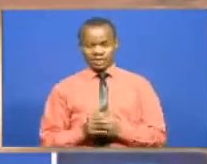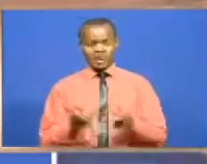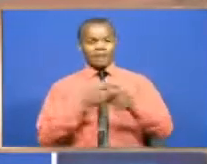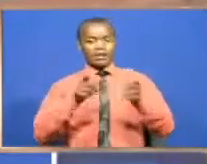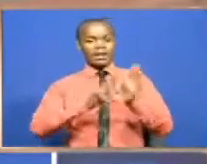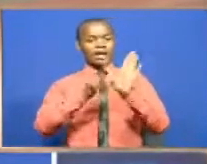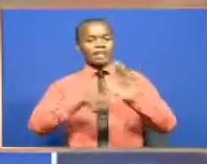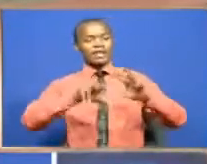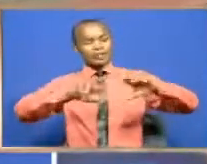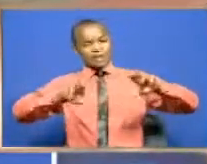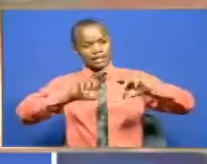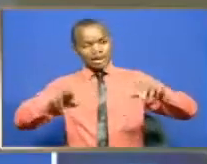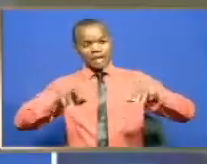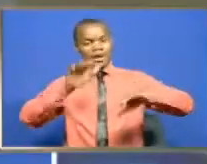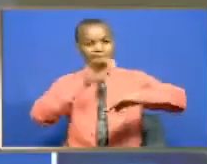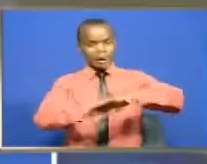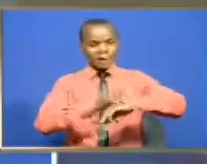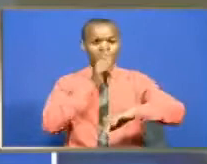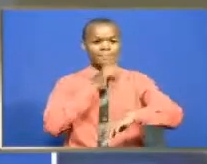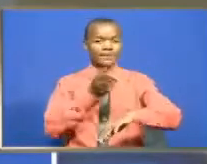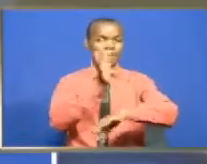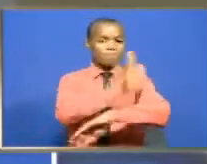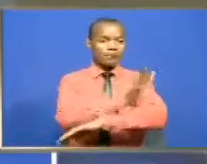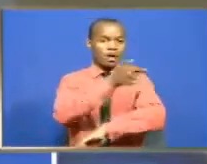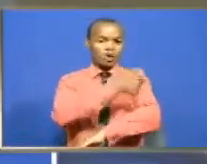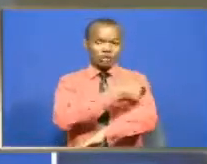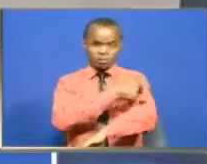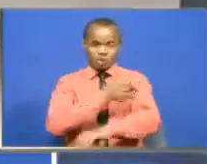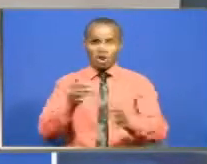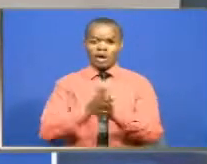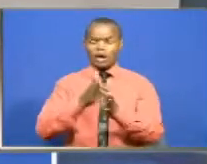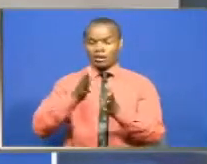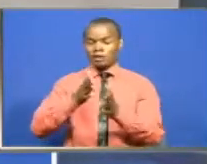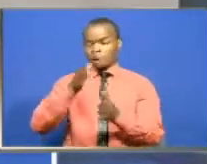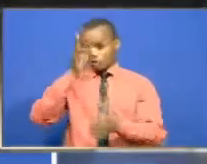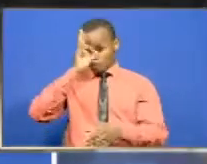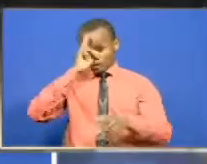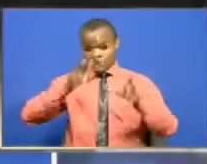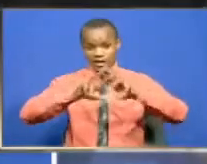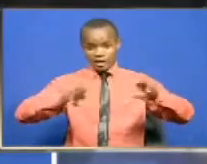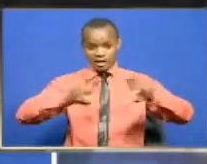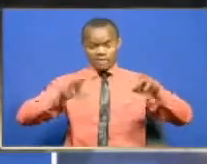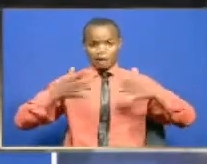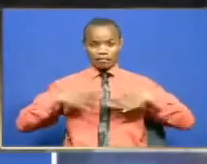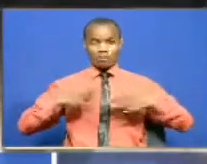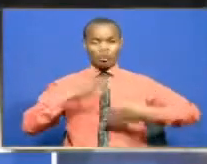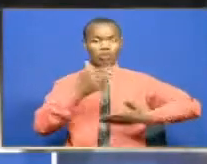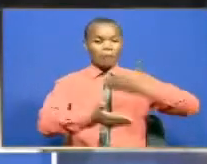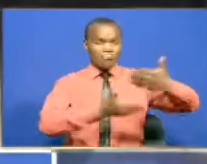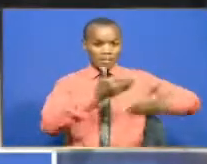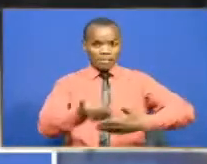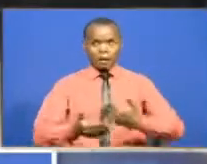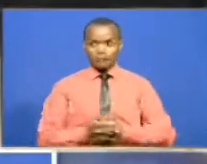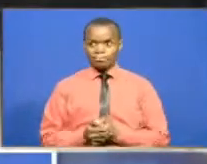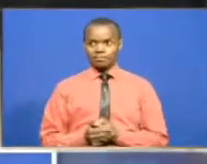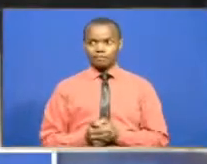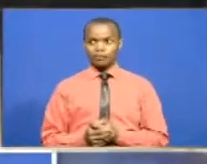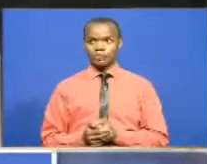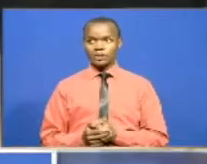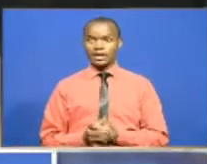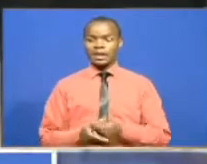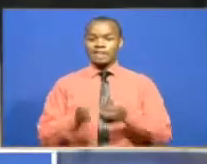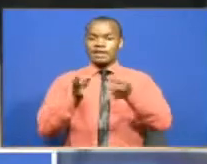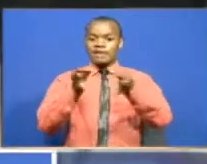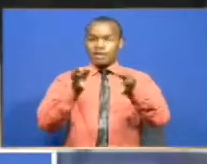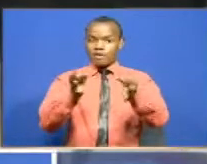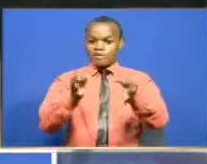katika kituo hicho, huku maafisa wakianza kuwasaka wale waliotangamana naye. Ukisikia ati fulani yako na